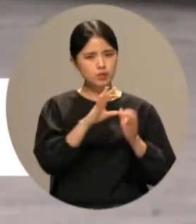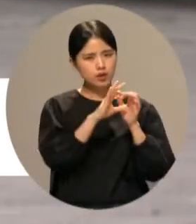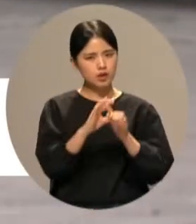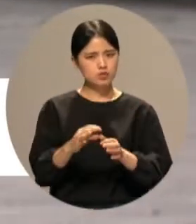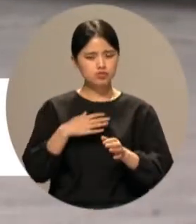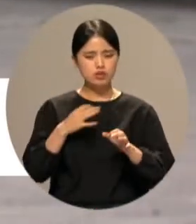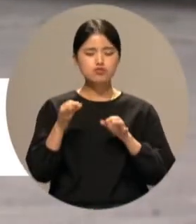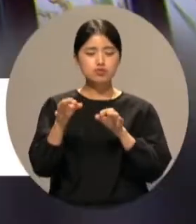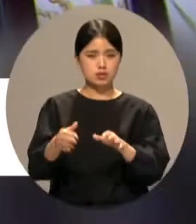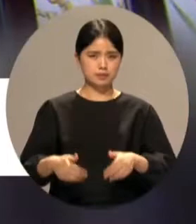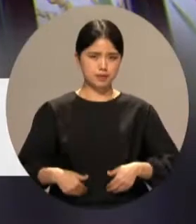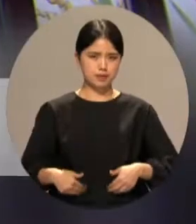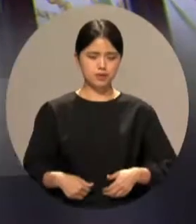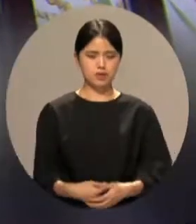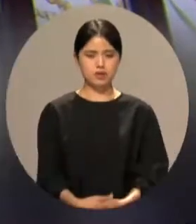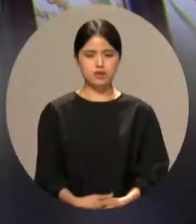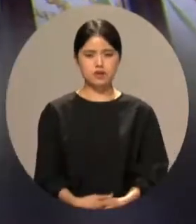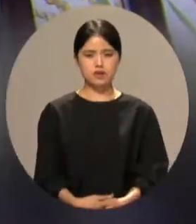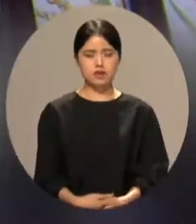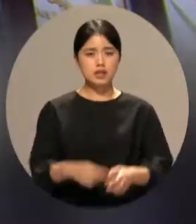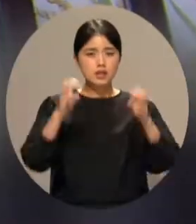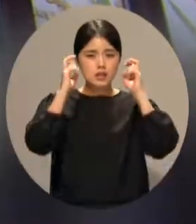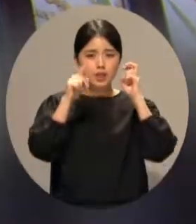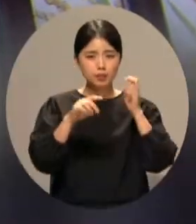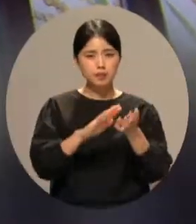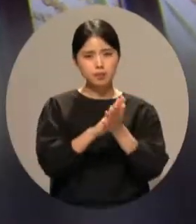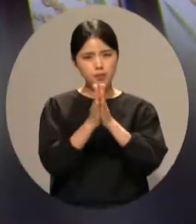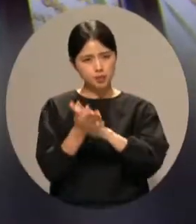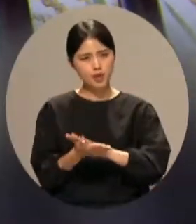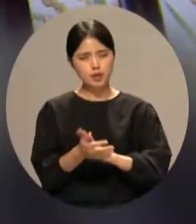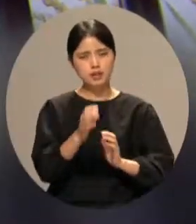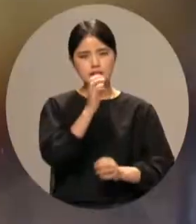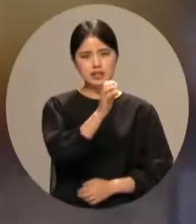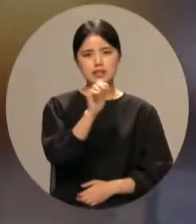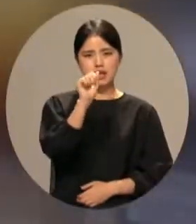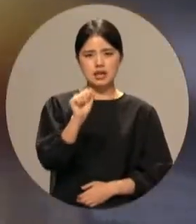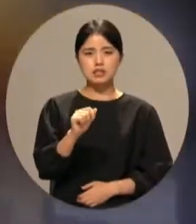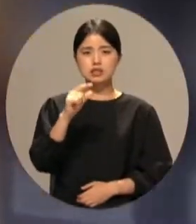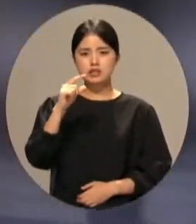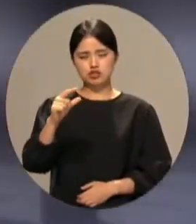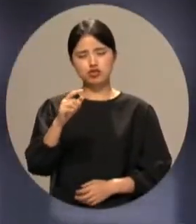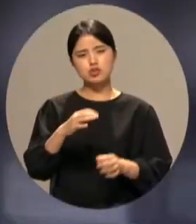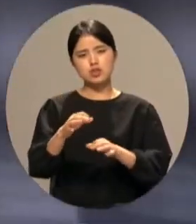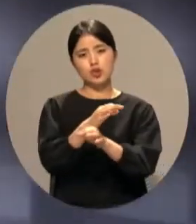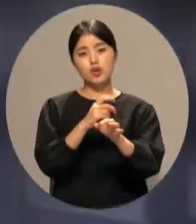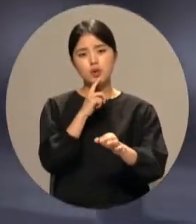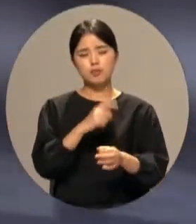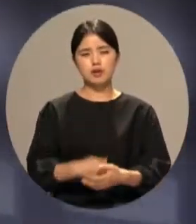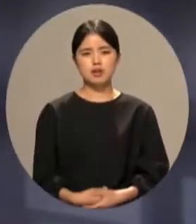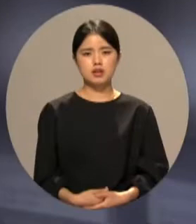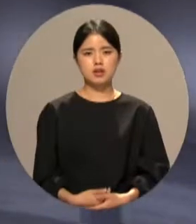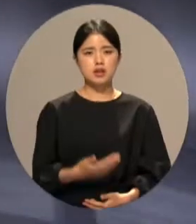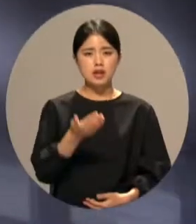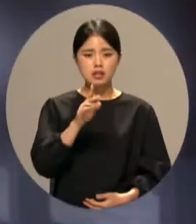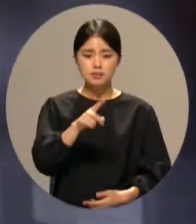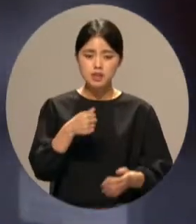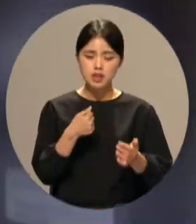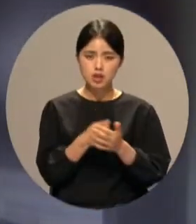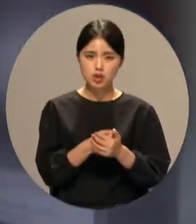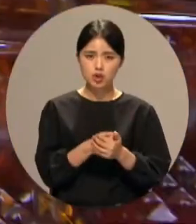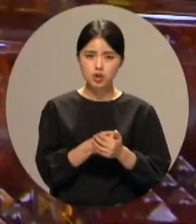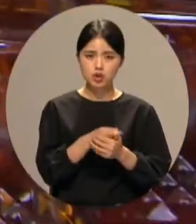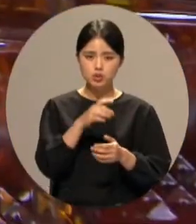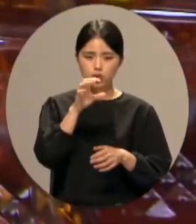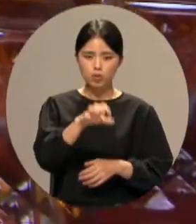저희가 투자를 해야 하고. 기업의 이런 변화는 이른바 ESG 경영으로 분류됩니다. 하지만 이런 결정을 내린